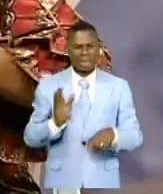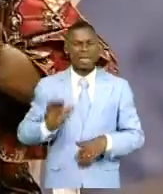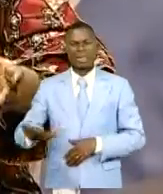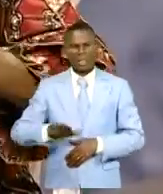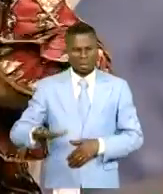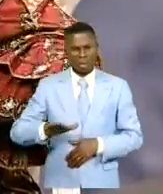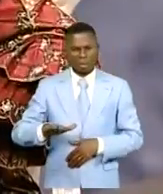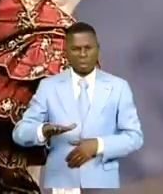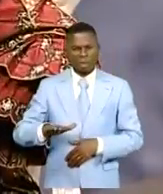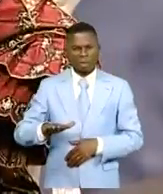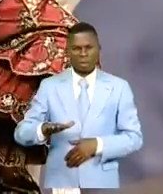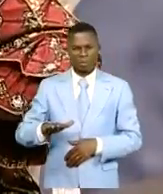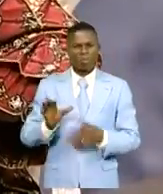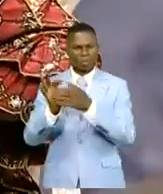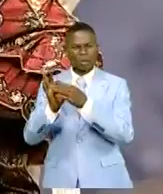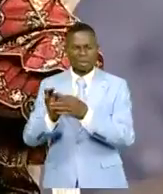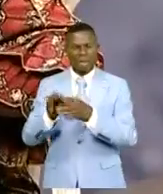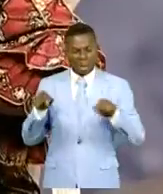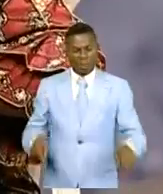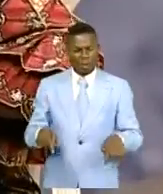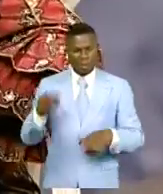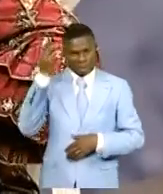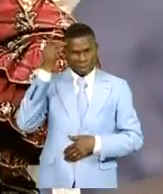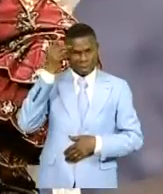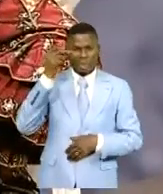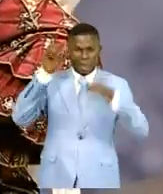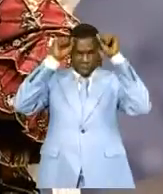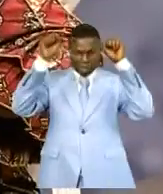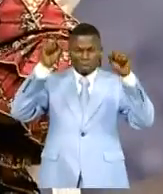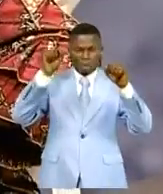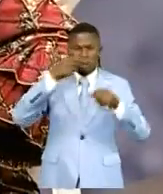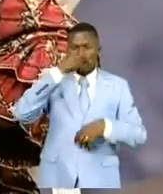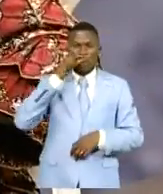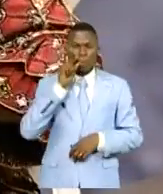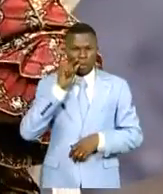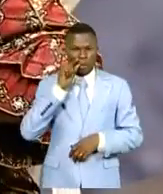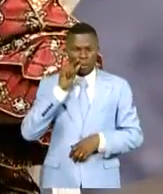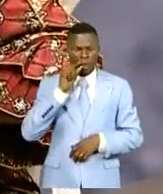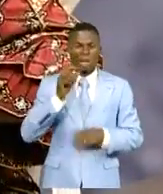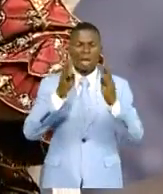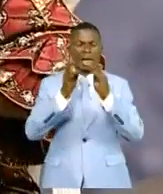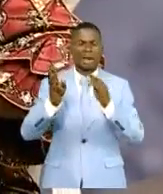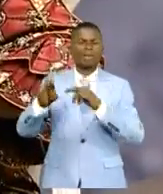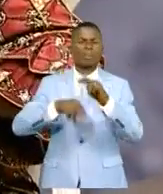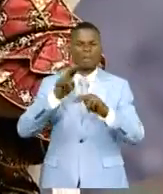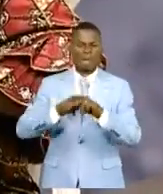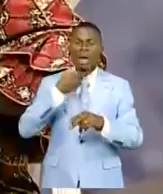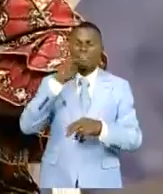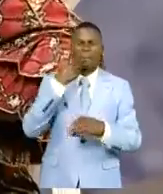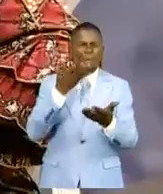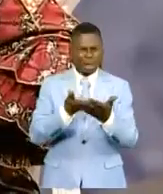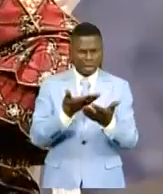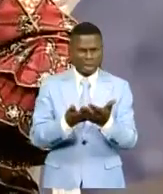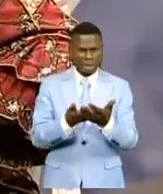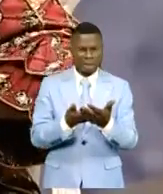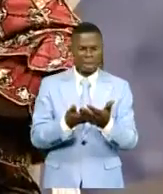vivent même à Kinshasa, le président Bosso de l'Assemblée nationale a lancé